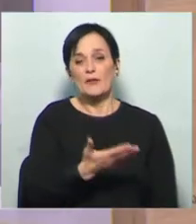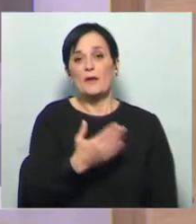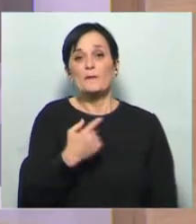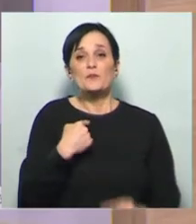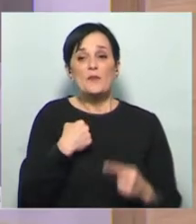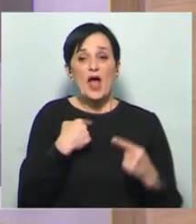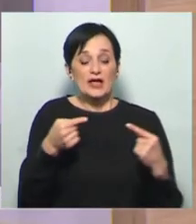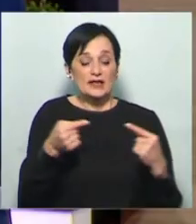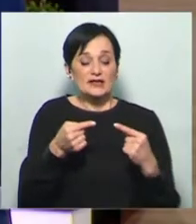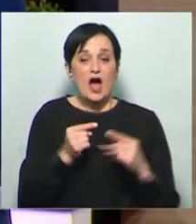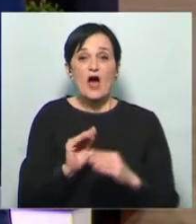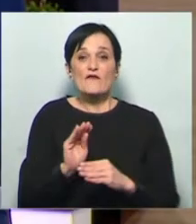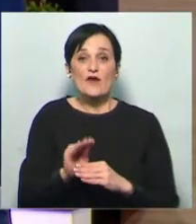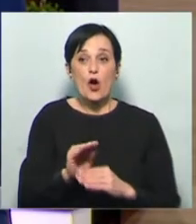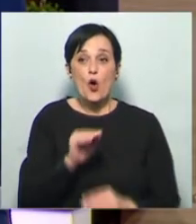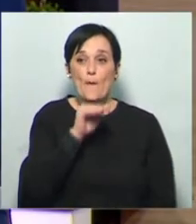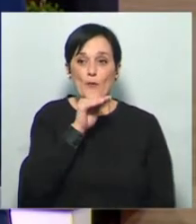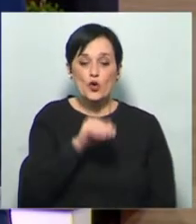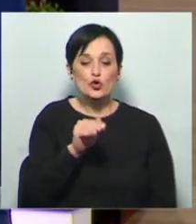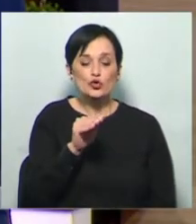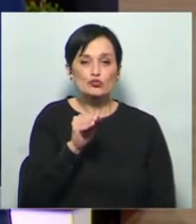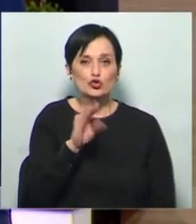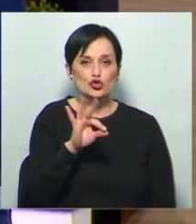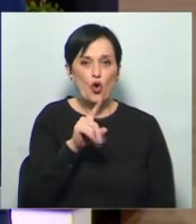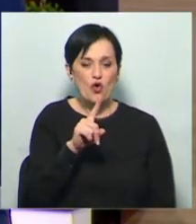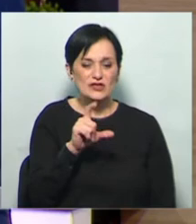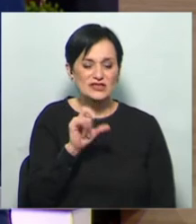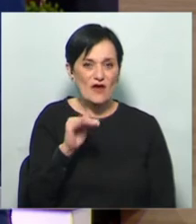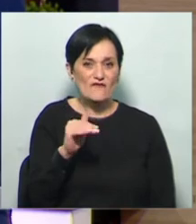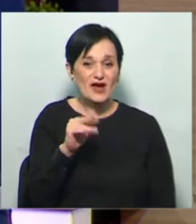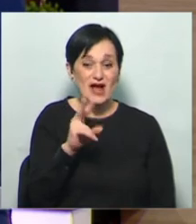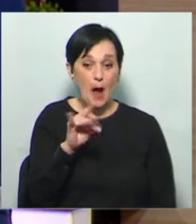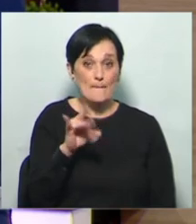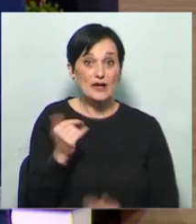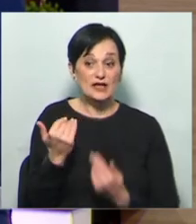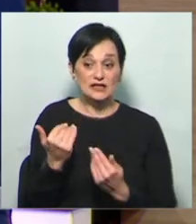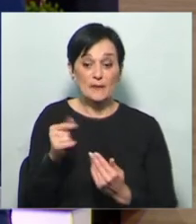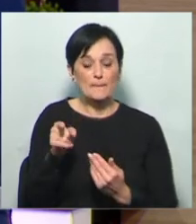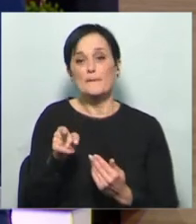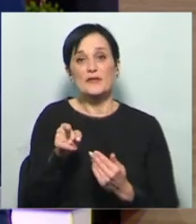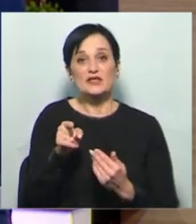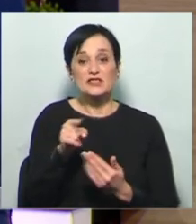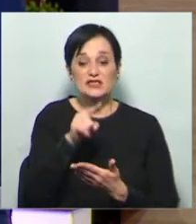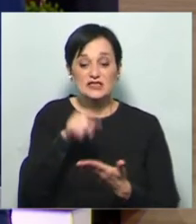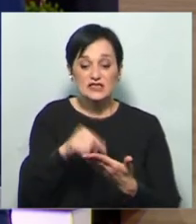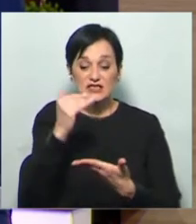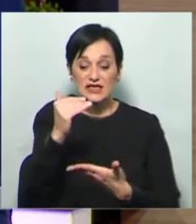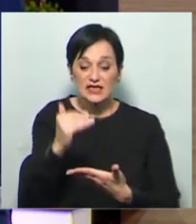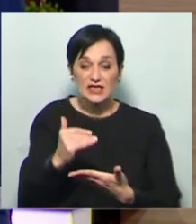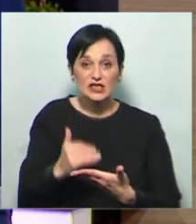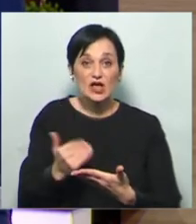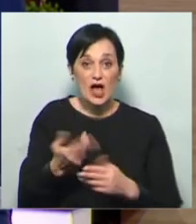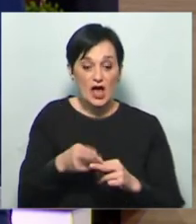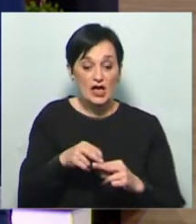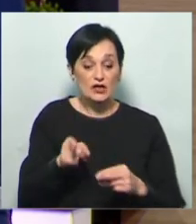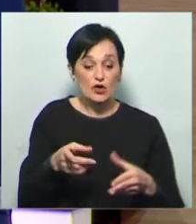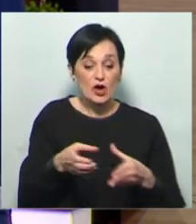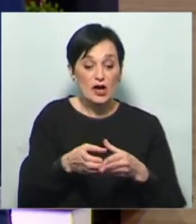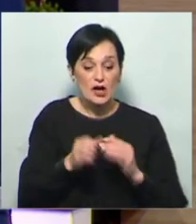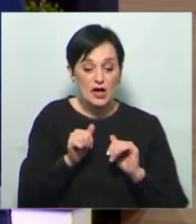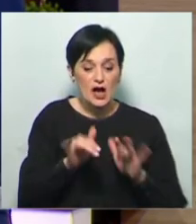რომ პროფესორ ჯოზეფ კაპრინი, რომლის შკალაზეც მომყამისაუბრა, არის ამ კამპანიის